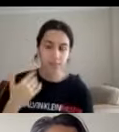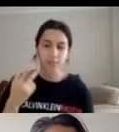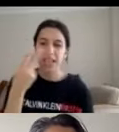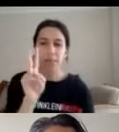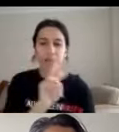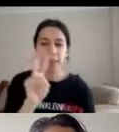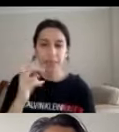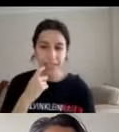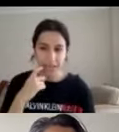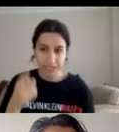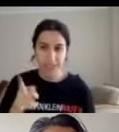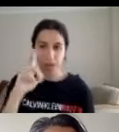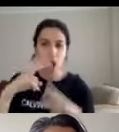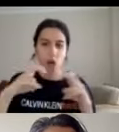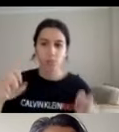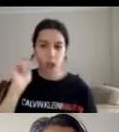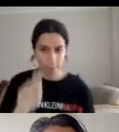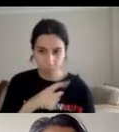2020'de bir araştırma yaptı.